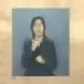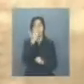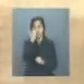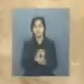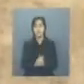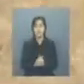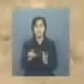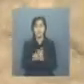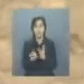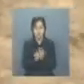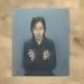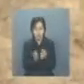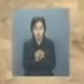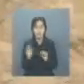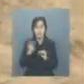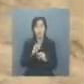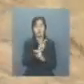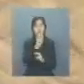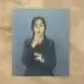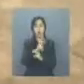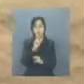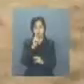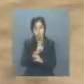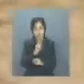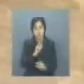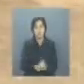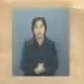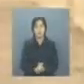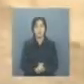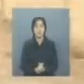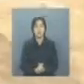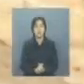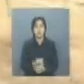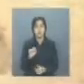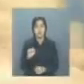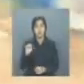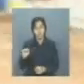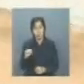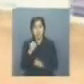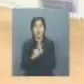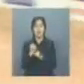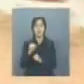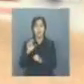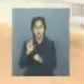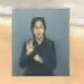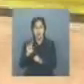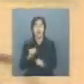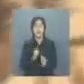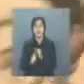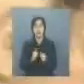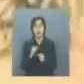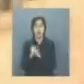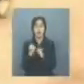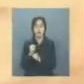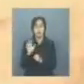ายจะมีคะแนนเพิ่มเป็น2เท่าก่อนการแข่งขันนะคะสืบสกุลดาวรุ่งวัย18ปีที่ลงแข่งขัน2รายการคือรุ่น18ปี